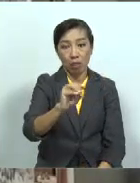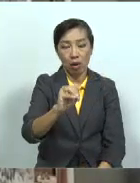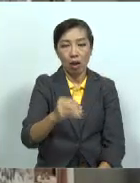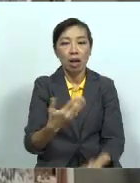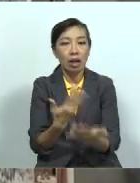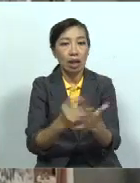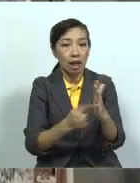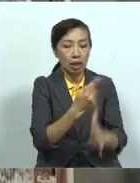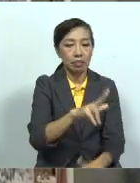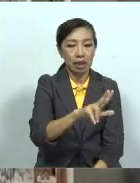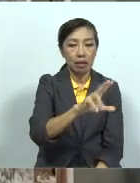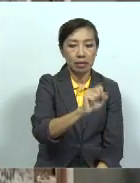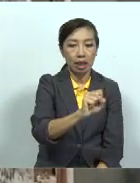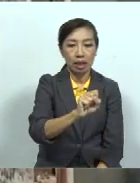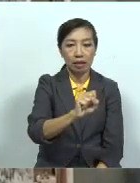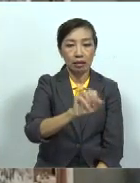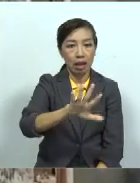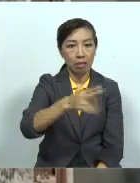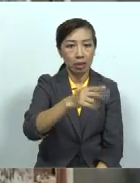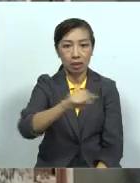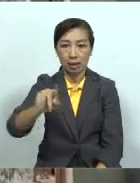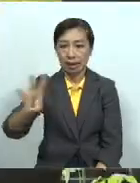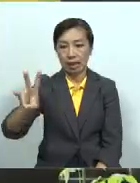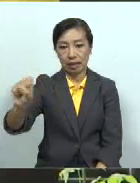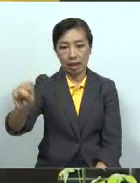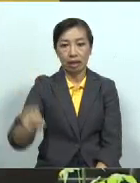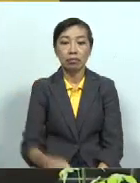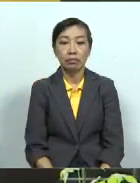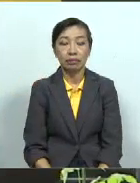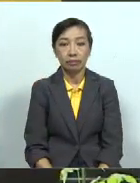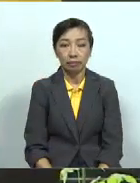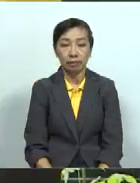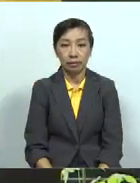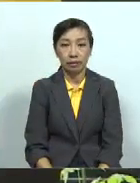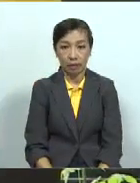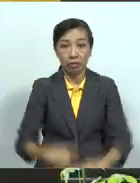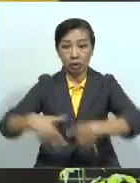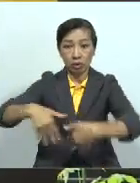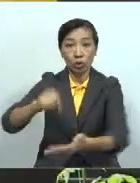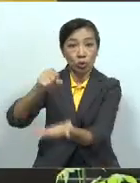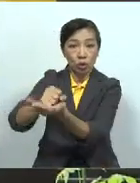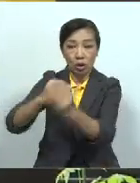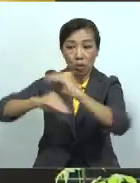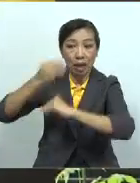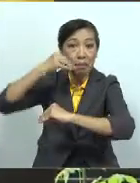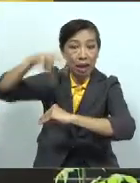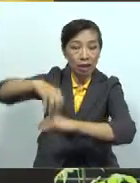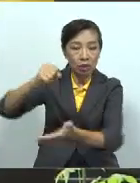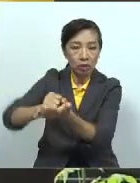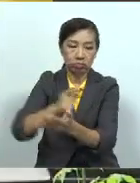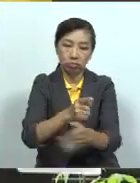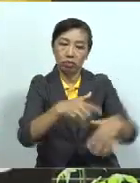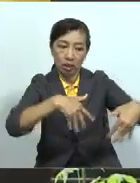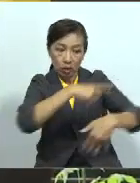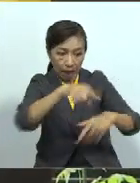ที่ 350,000 บาทไปจนถึง 700,000 บาท สำหรับสิทธิการจองโครงการนี้นะคะกรมธนารักษ์ให้สิทธิผู้มีรายได้น้อย